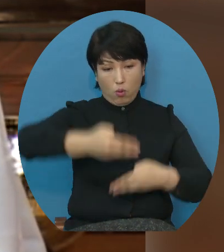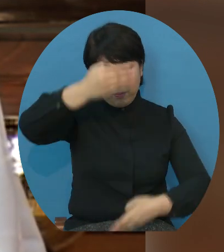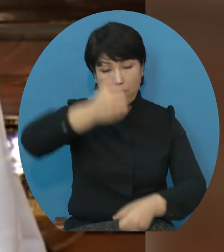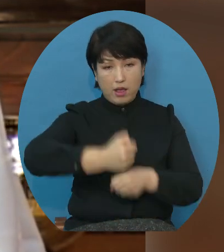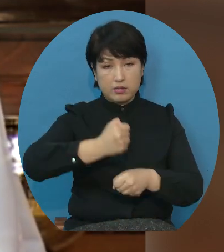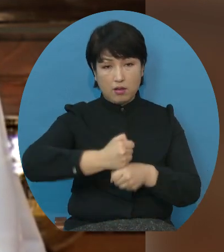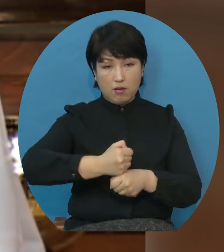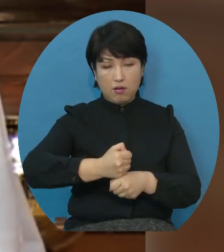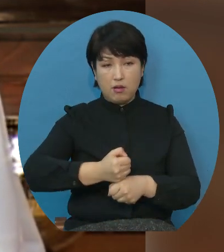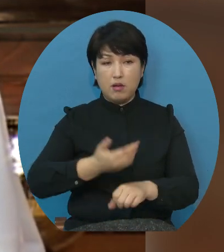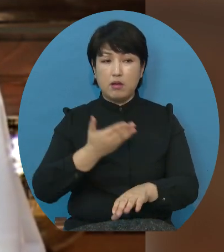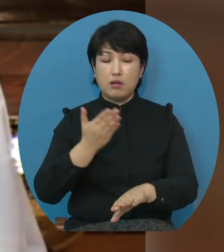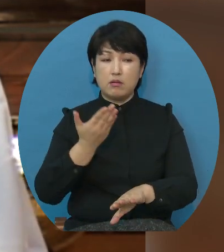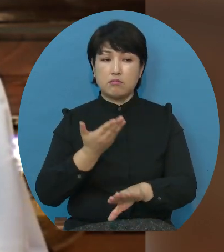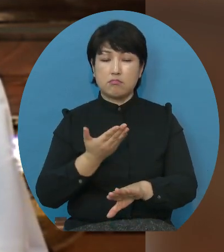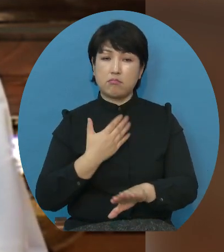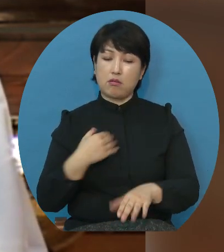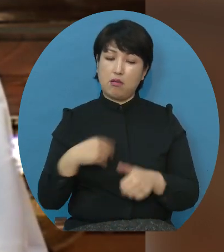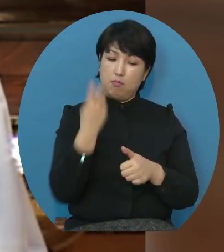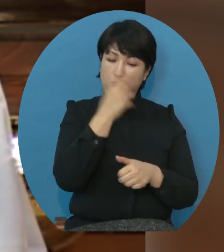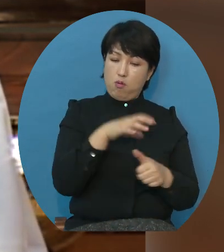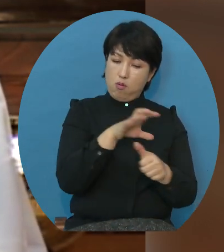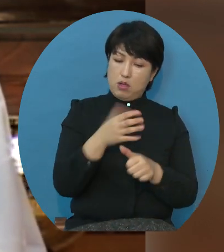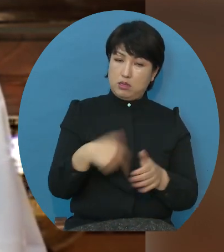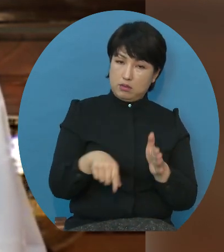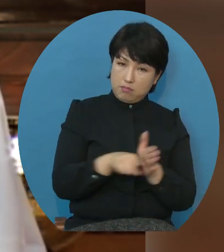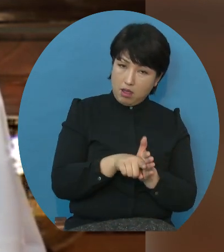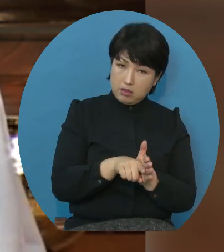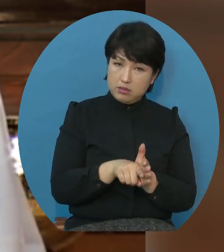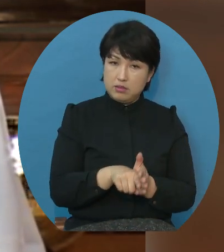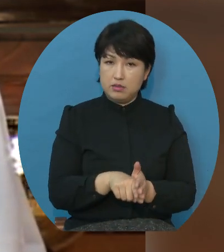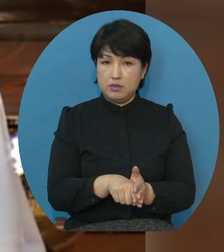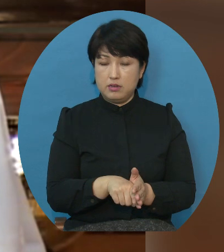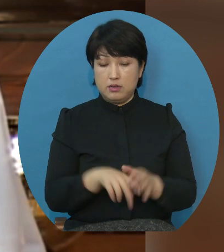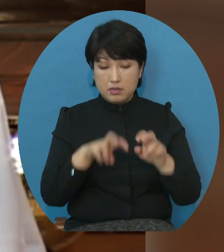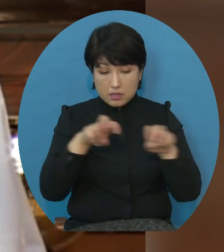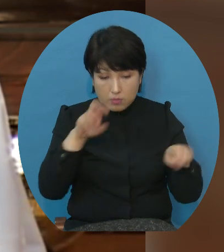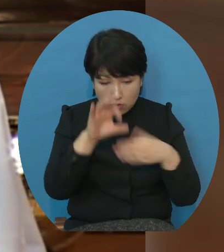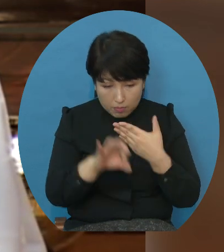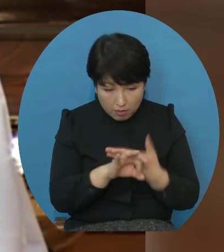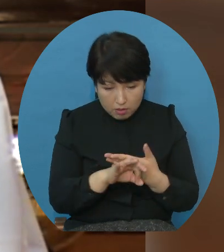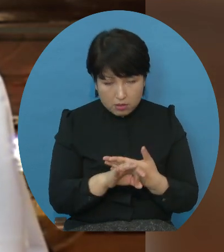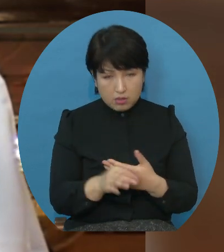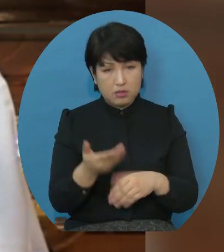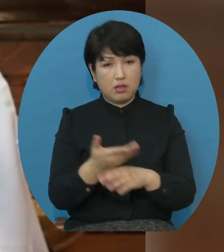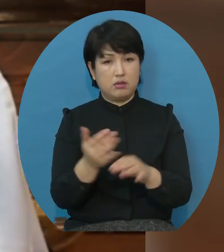부터 나를 보호한다고 하지만 정작 자기 자신을 해치는 것은 남이 아니라